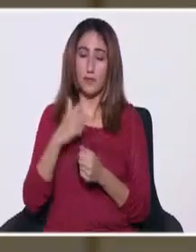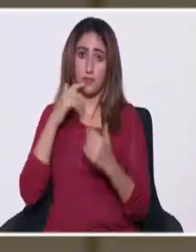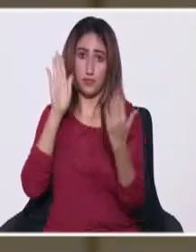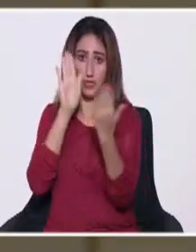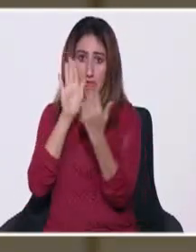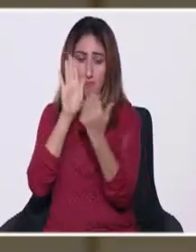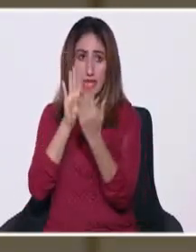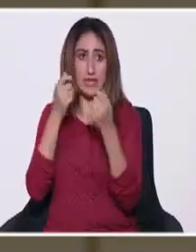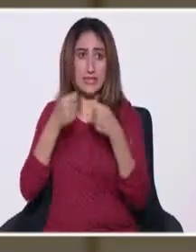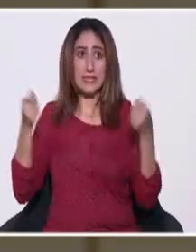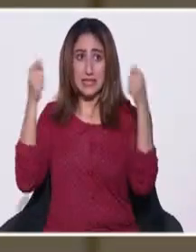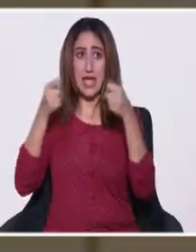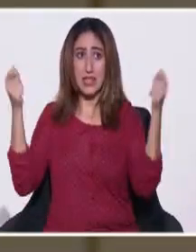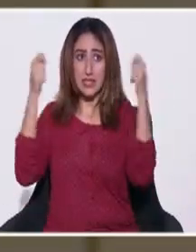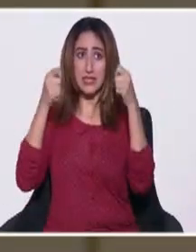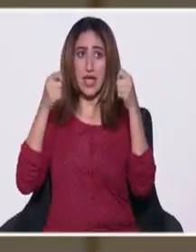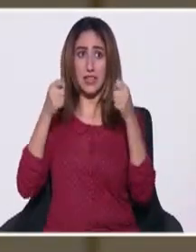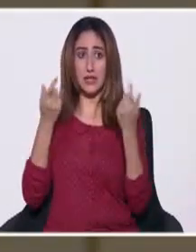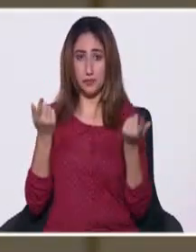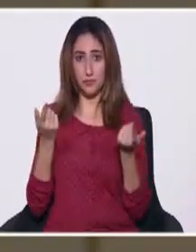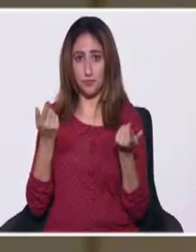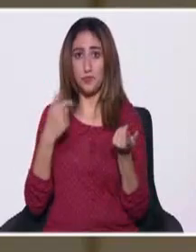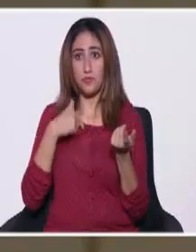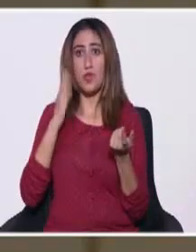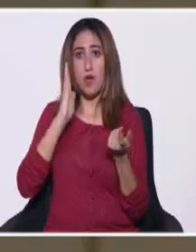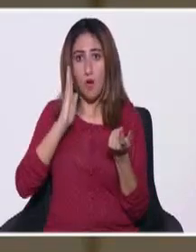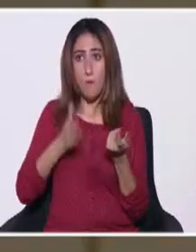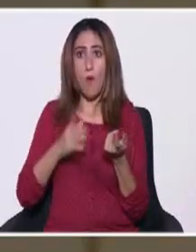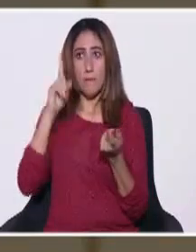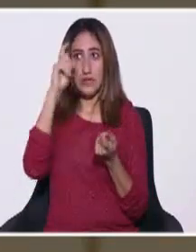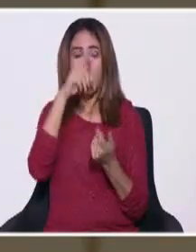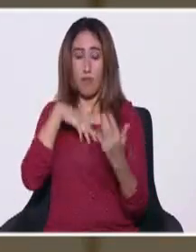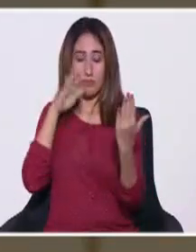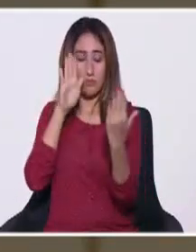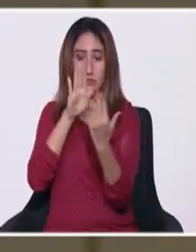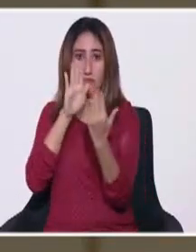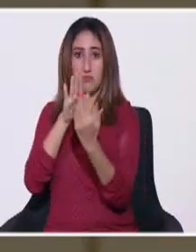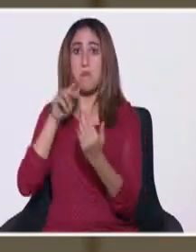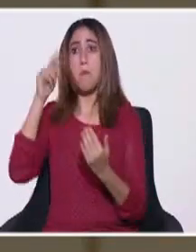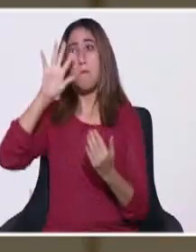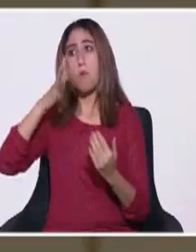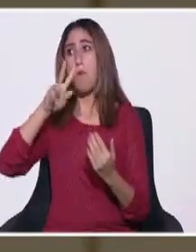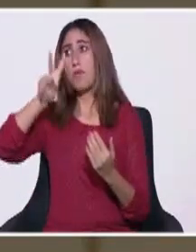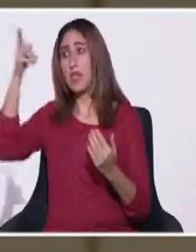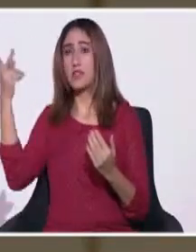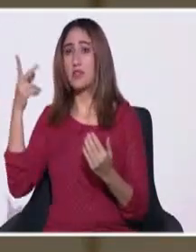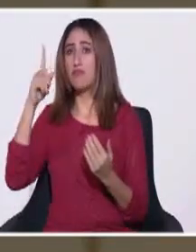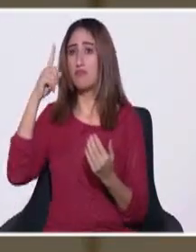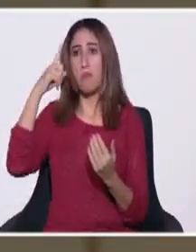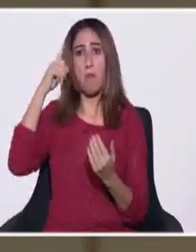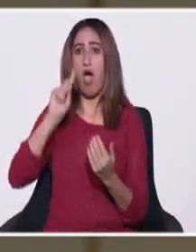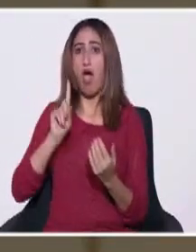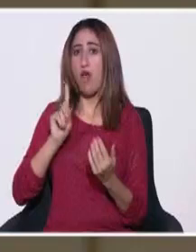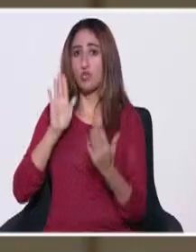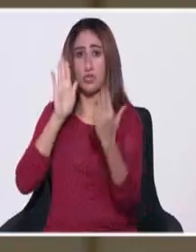بتزيد كنت بحس انه طيب ماشي انا قادرة اتجاوز واعدي التحدي ده، بس غيري لا. فبدأت تتكون عندي فكرة